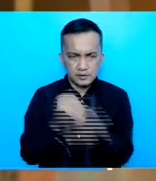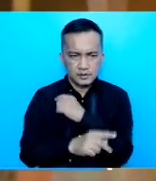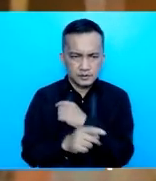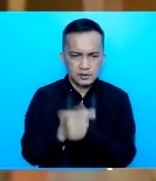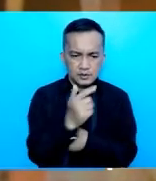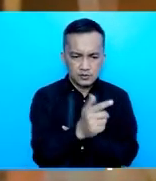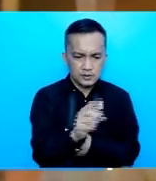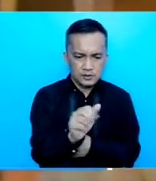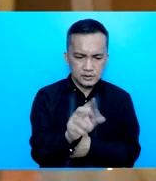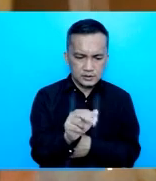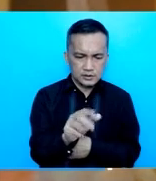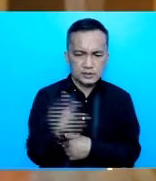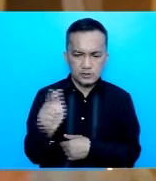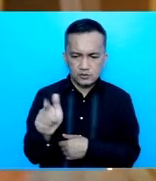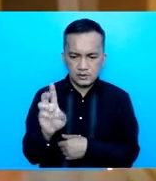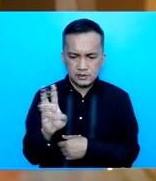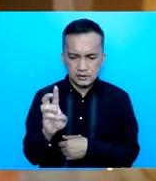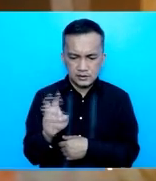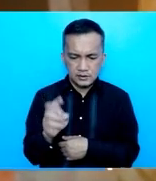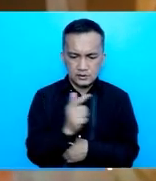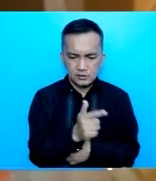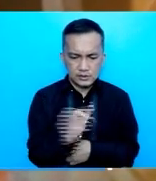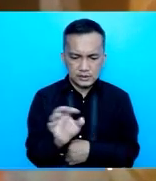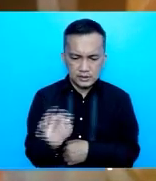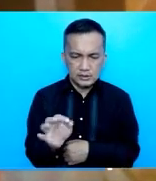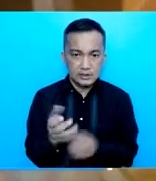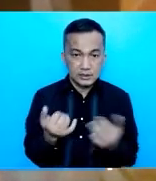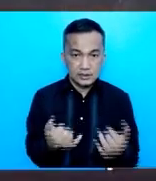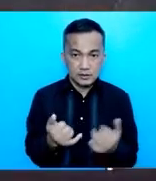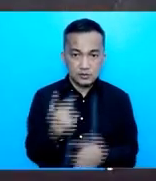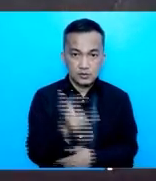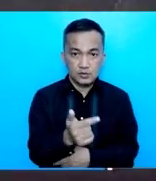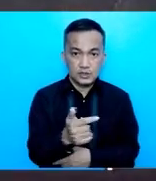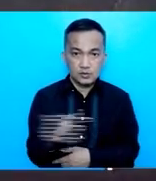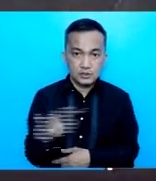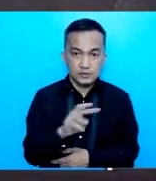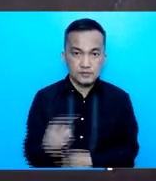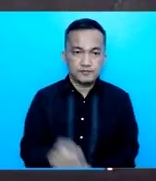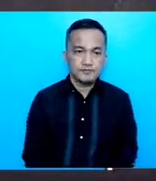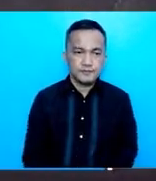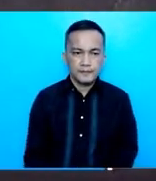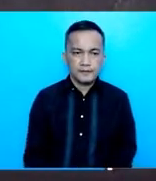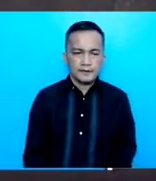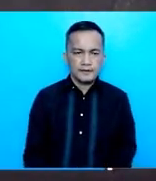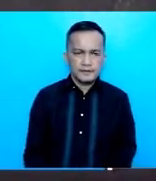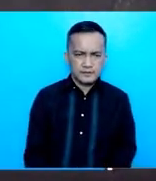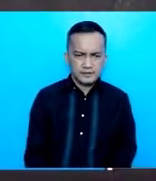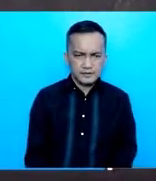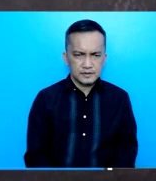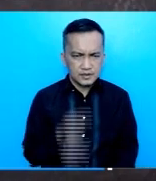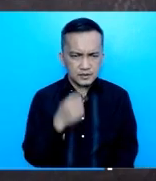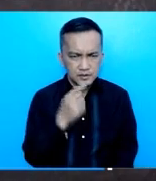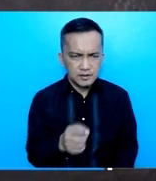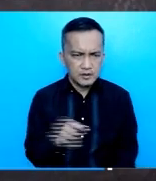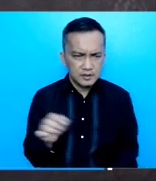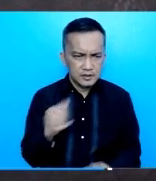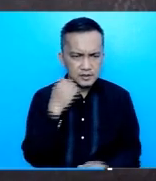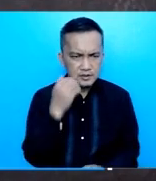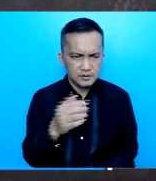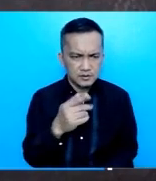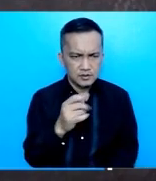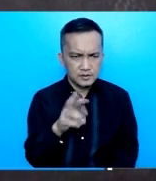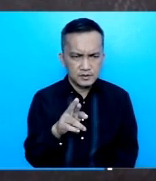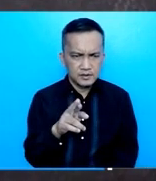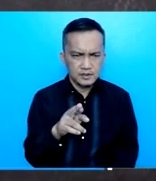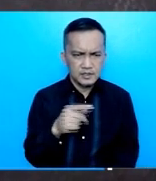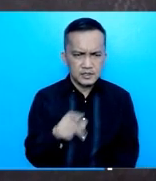2013, 2016, 2019 at nitong 2022. 2010, namatay ang nanungkulan sa pwesto na si Governor Emilio